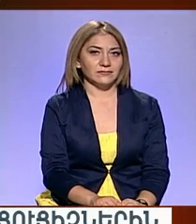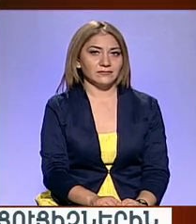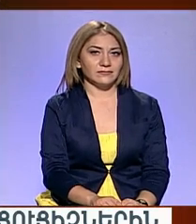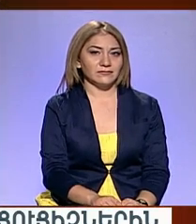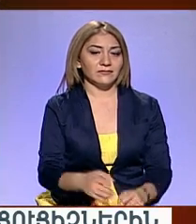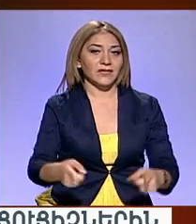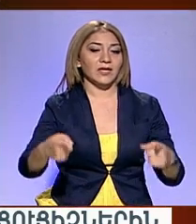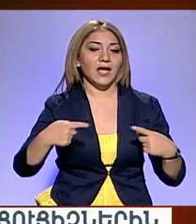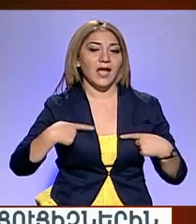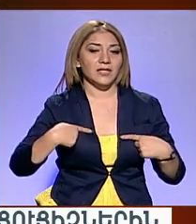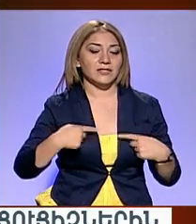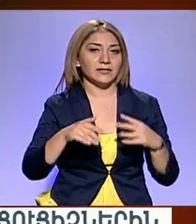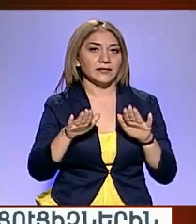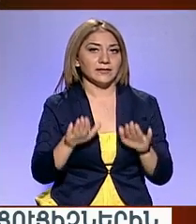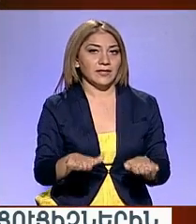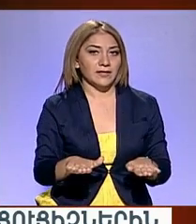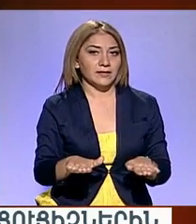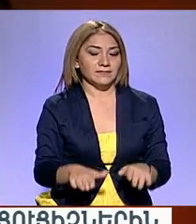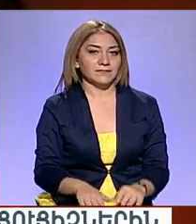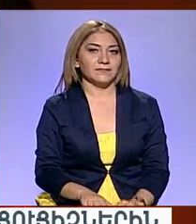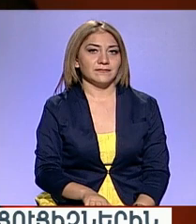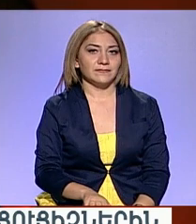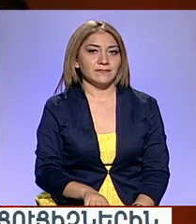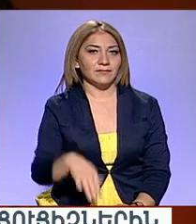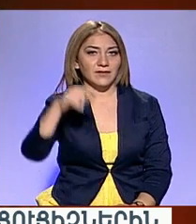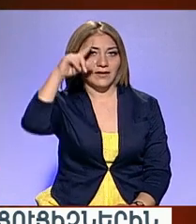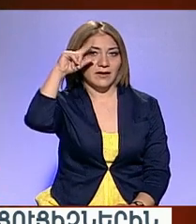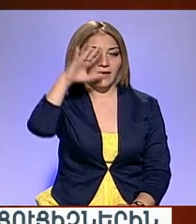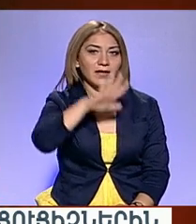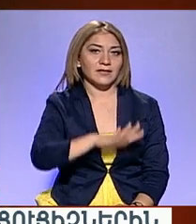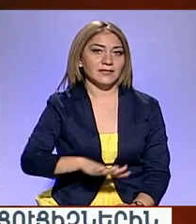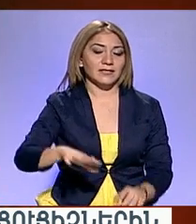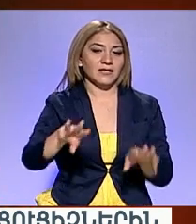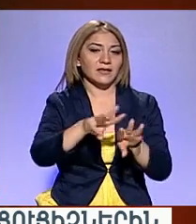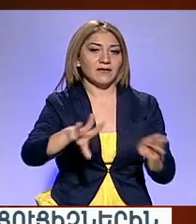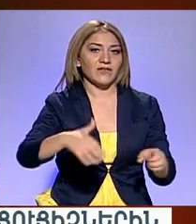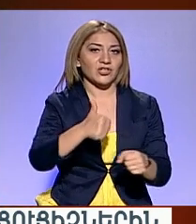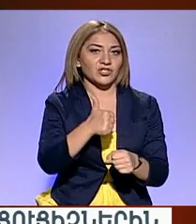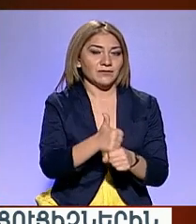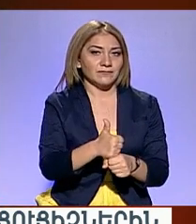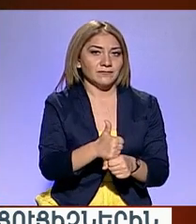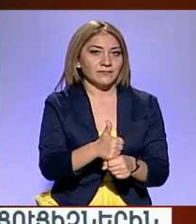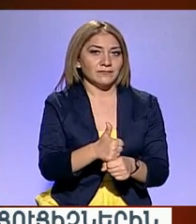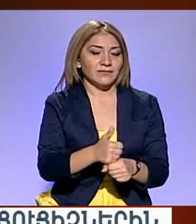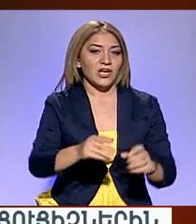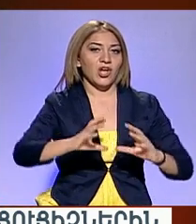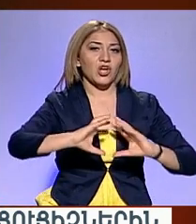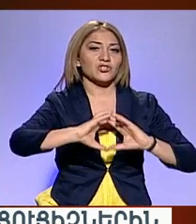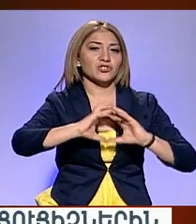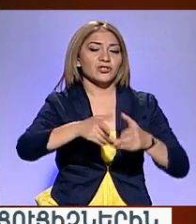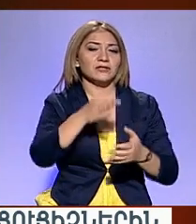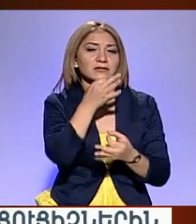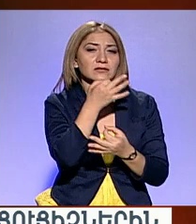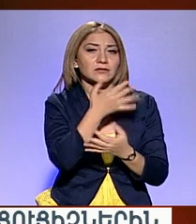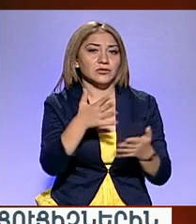Հասել ենք մի կետի, որտեղ Հայաստանի Հանրապետության վարչապետը աշխարի